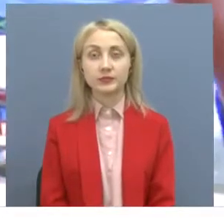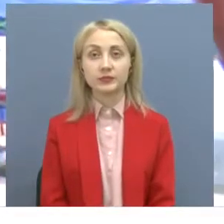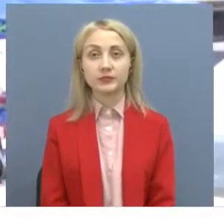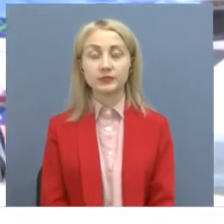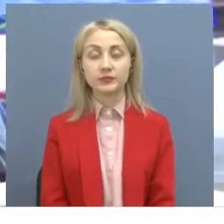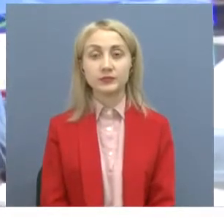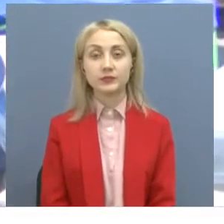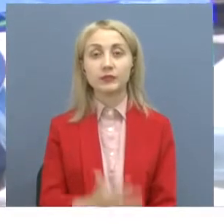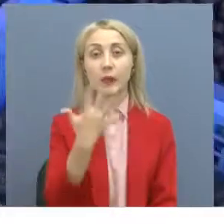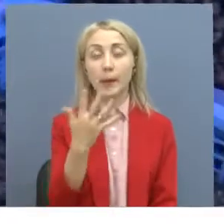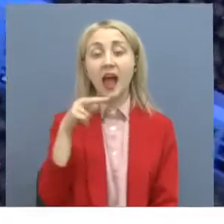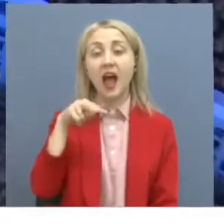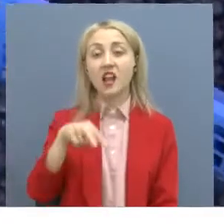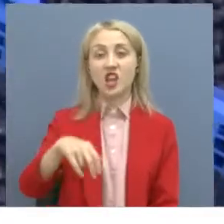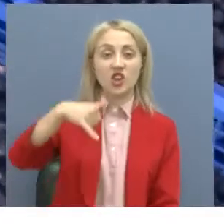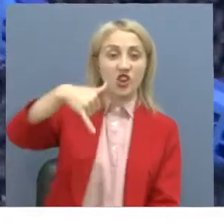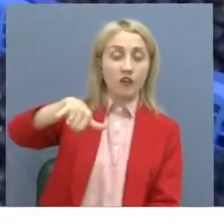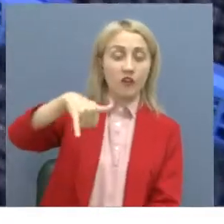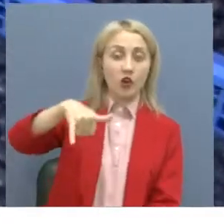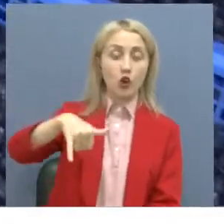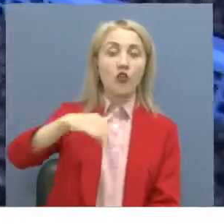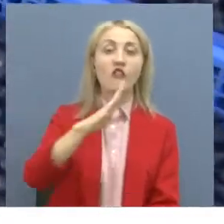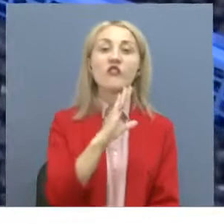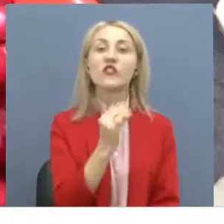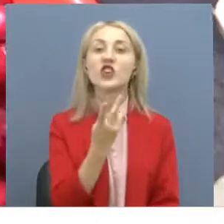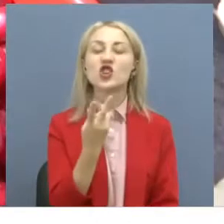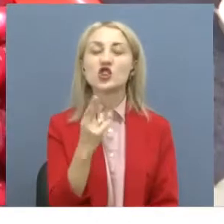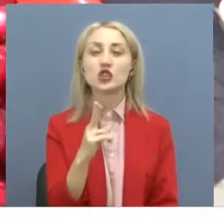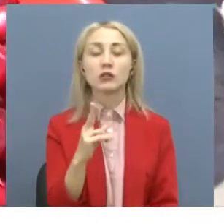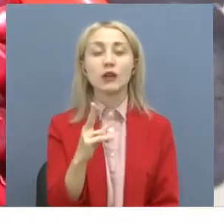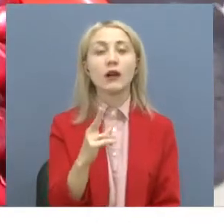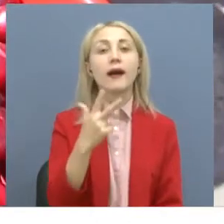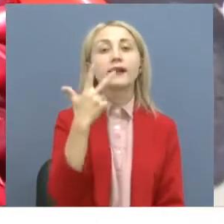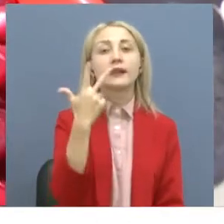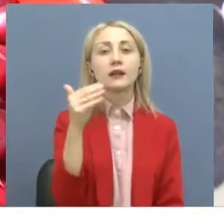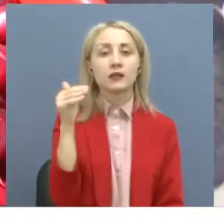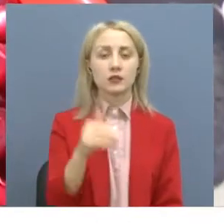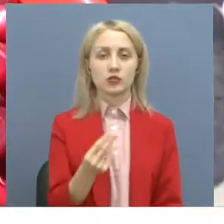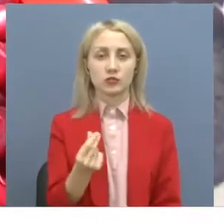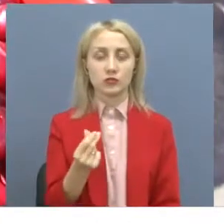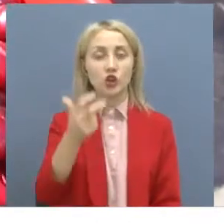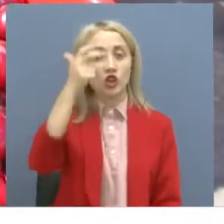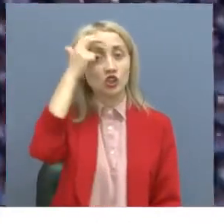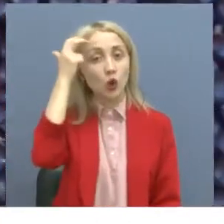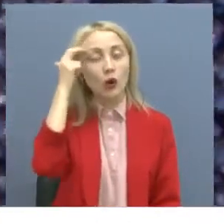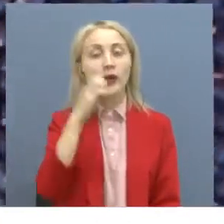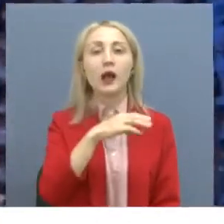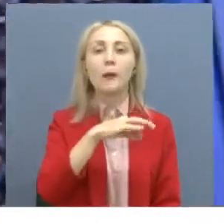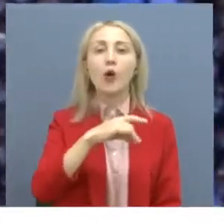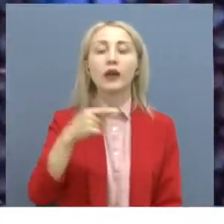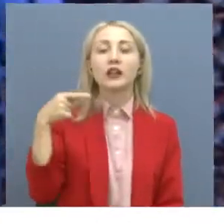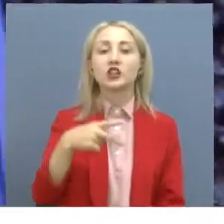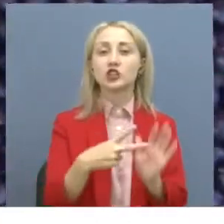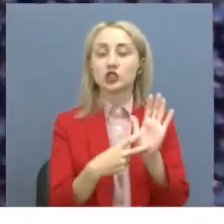Алдымен Көкшетаудағы ашық сауда алаңдарындағы жеміс-жидектің бағасына тоқталсақ, шиенің 5 литрлік шелегі бүгінде 3000 теңге, қарақаттың